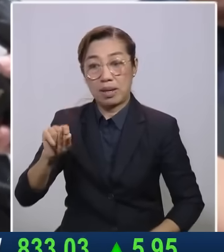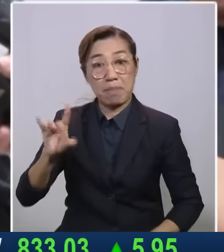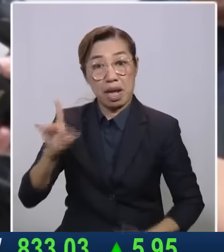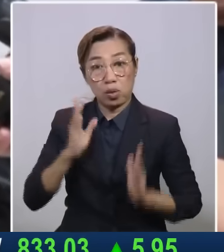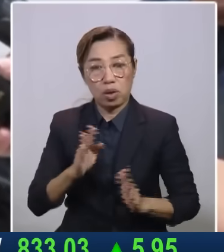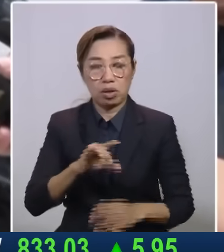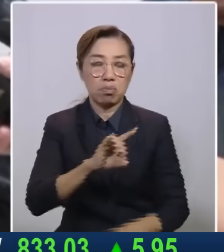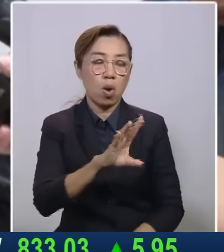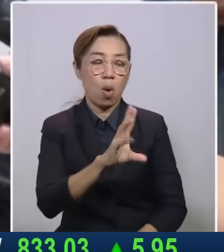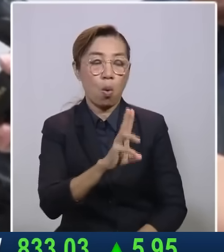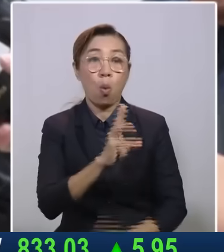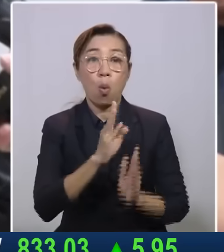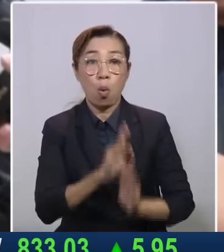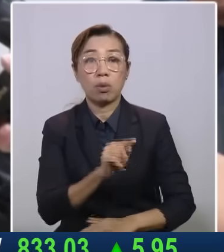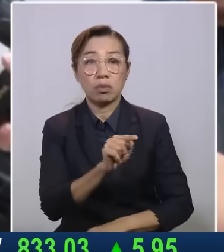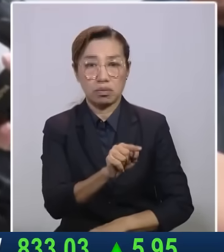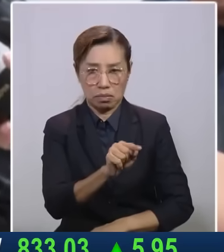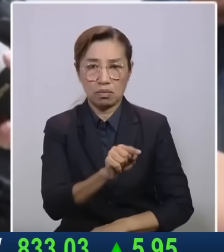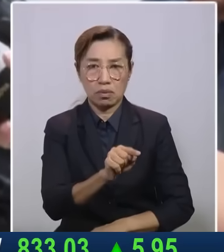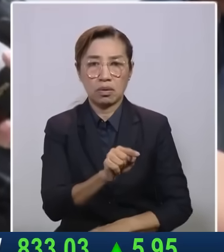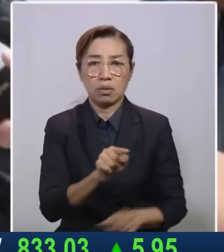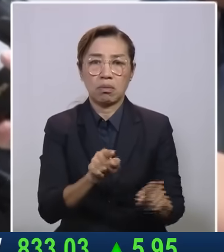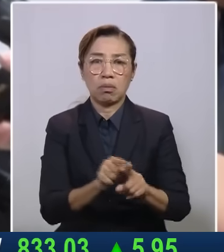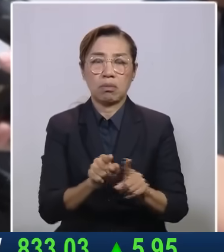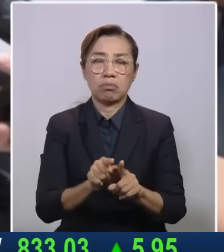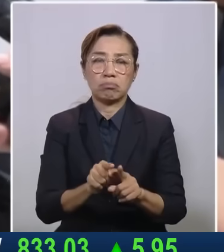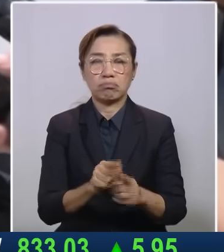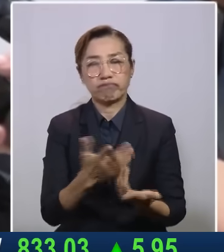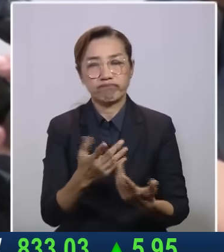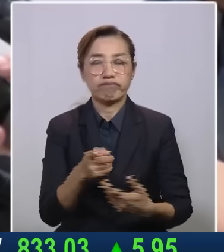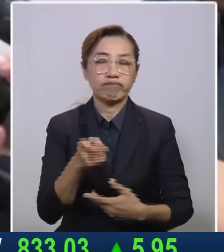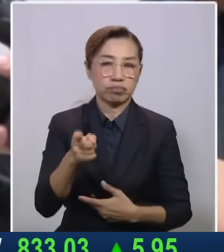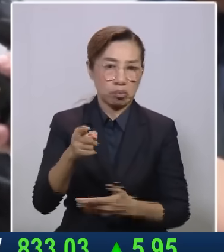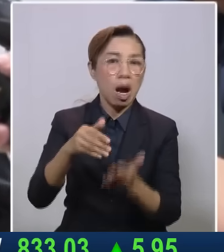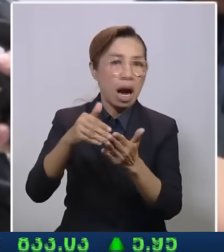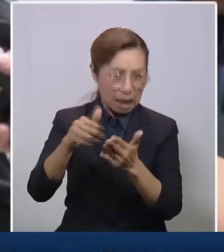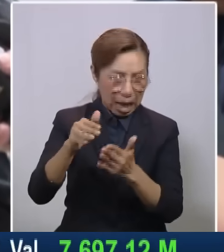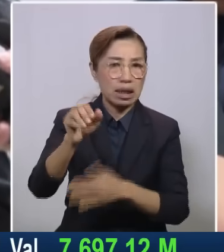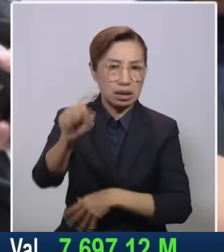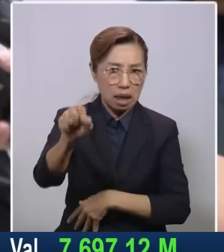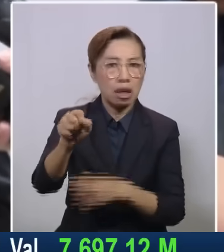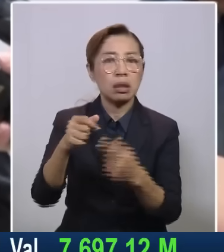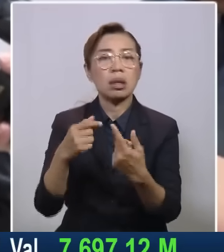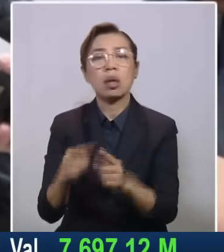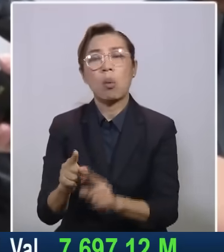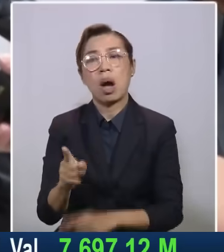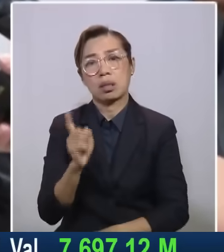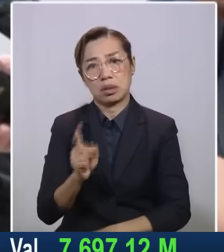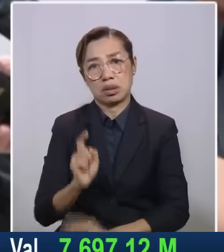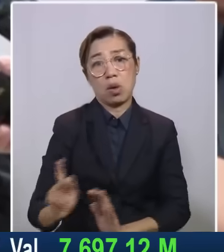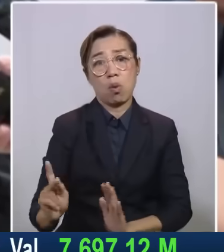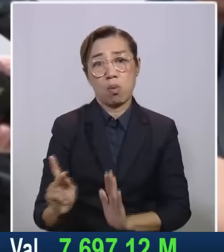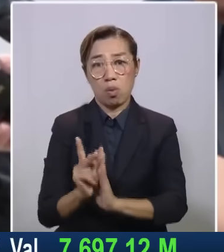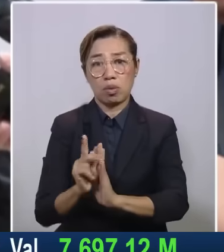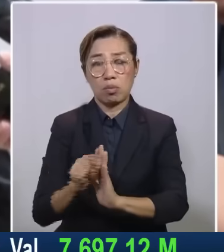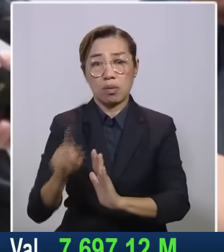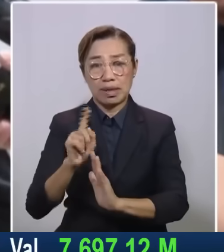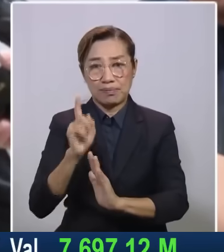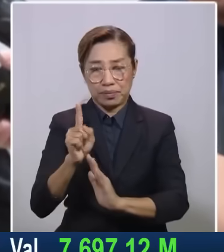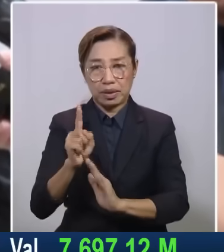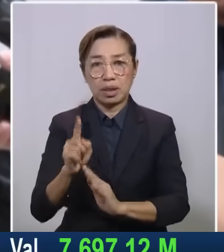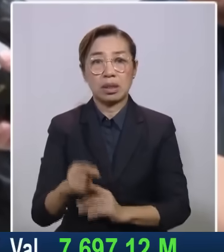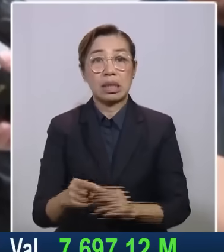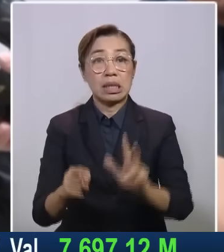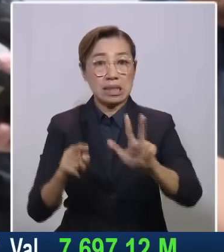เสียงที่มาประชุมในวันนี้นะครับเห็นควรให้ขับออกจากสมาชิกพรรคแต่เนื่องจากว่าเสียงไม่ถึง 1